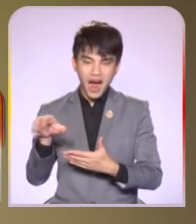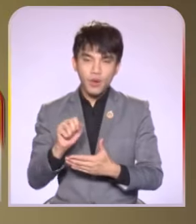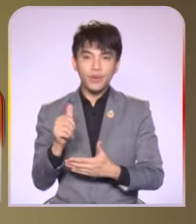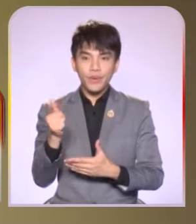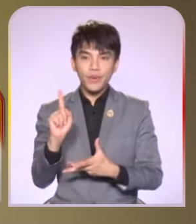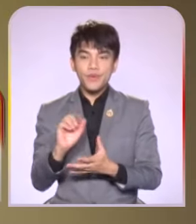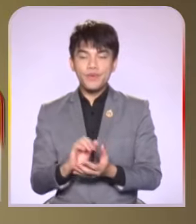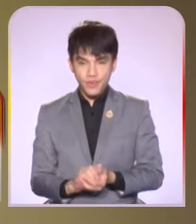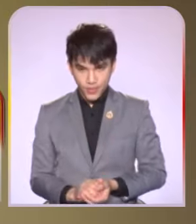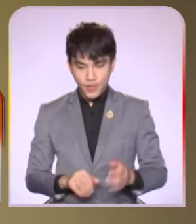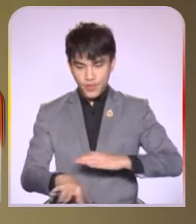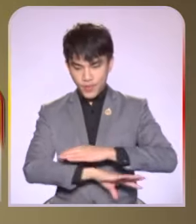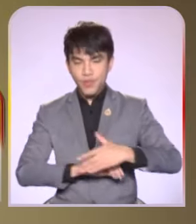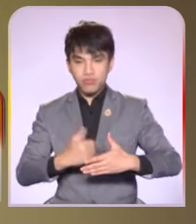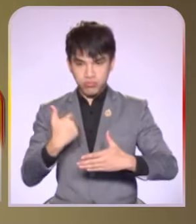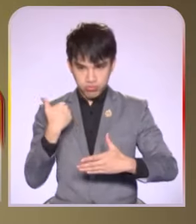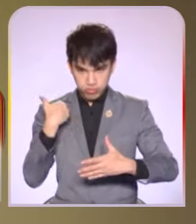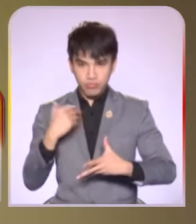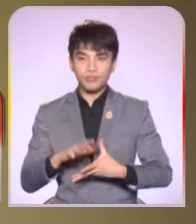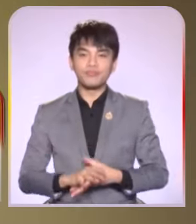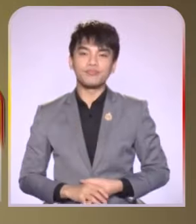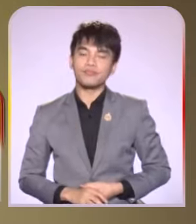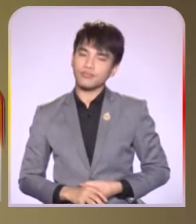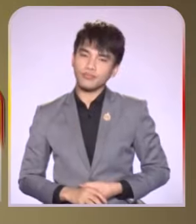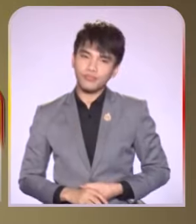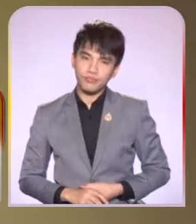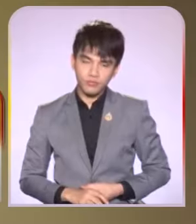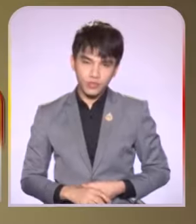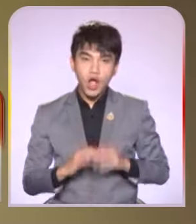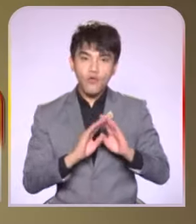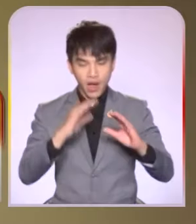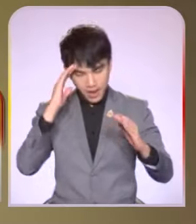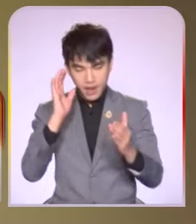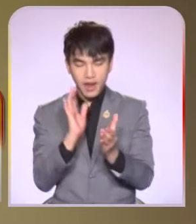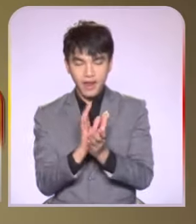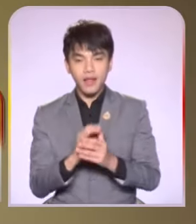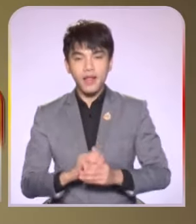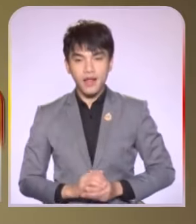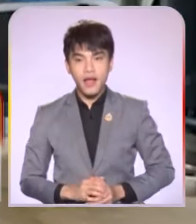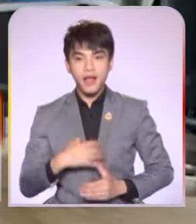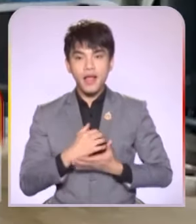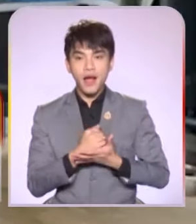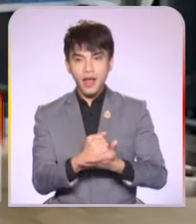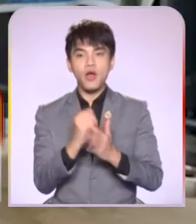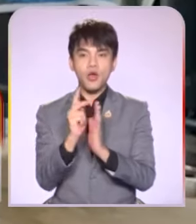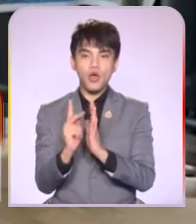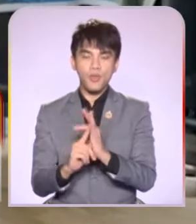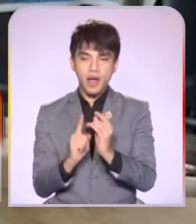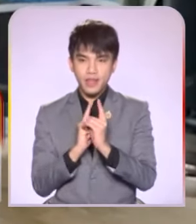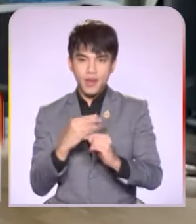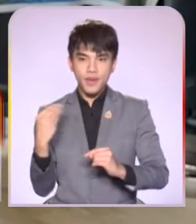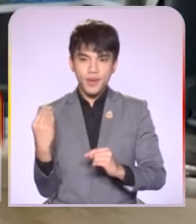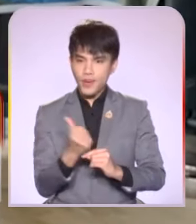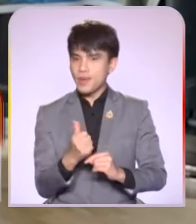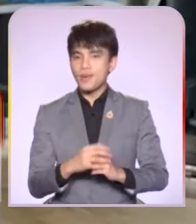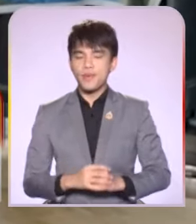ไหมทั้งที่มันมีหลักฐานชัดเจนแบบนี้นะคะพี่ทวีเขาก็เลยฝากถึงตำรวจค่ะบอกว่าอยากให้ช่วยทำคดีนี้ให้มันเร็วกว่านี้หน่อย